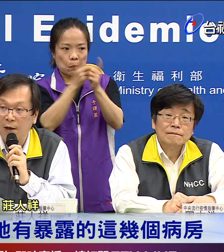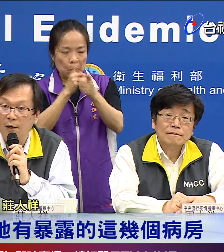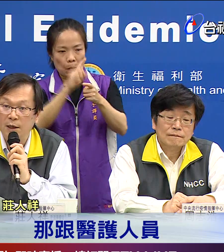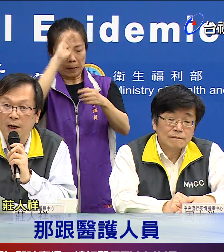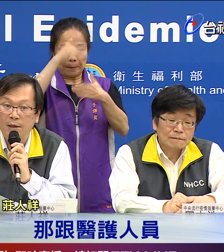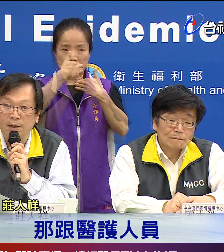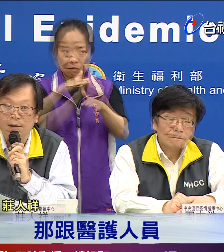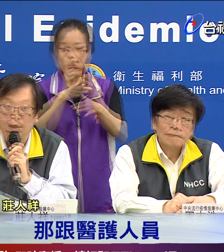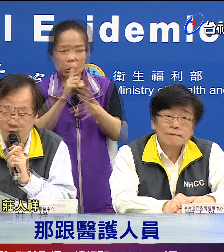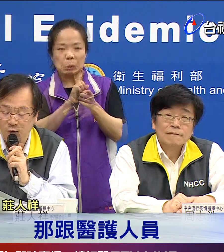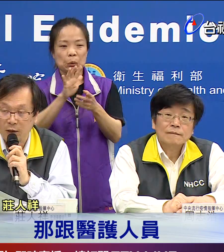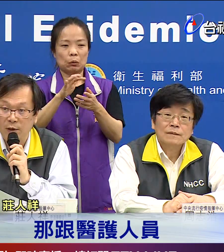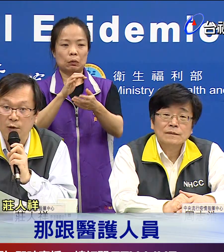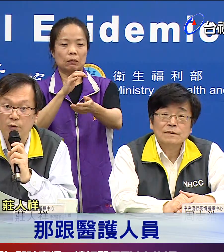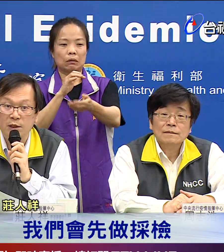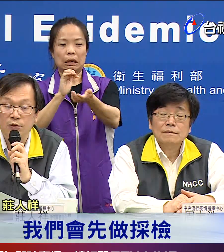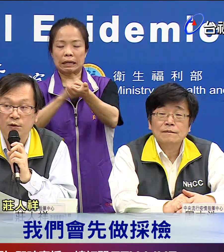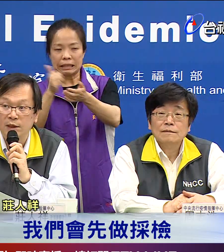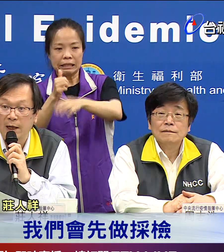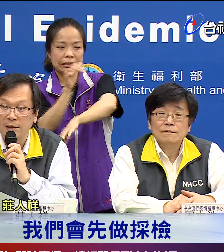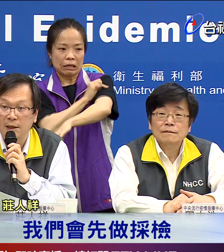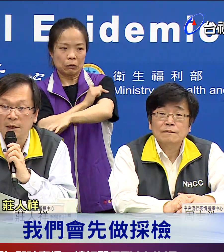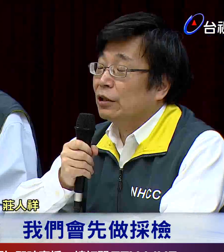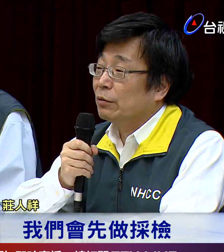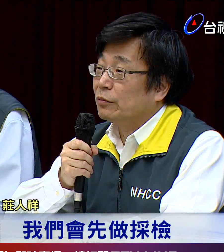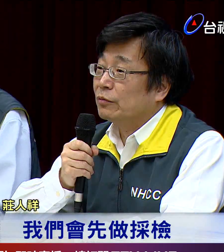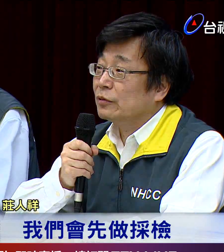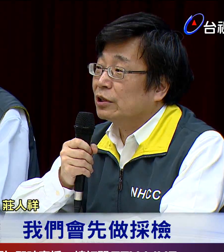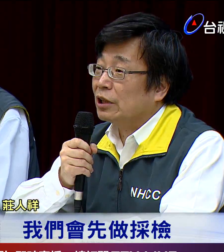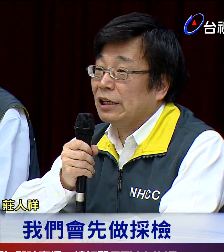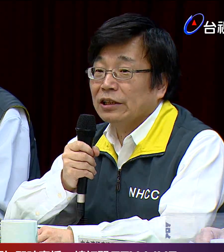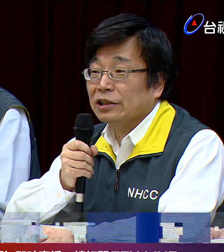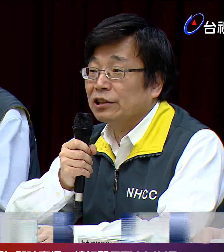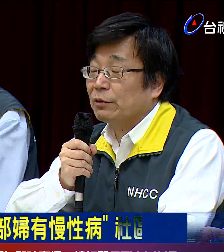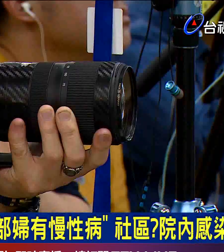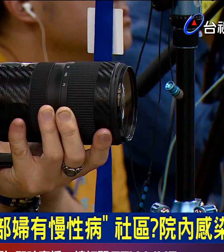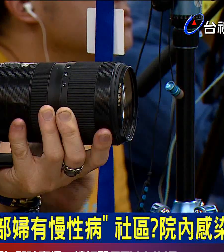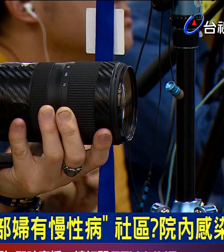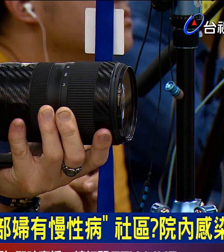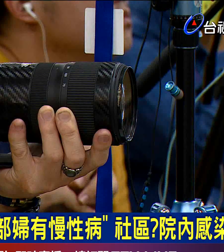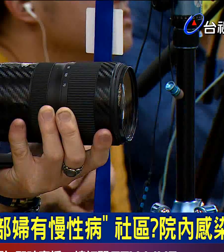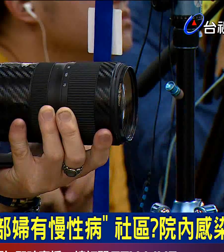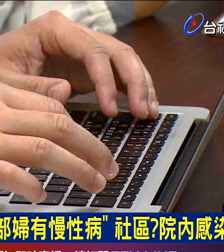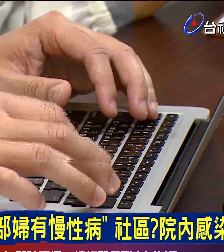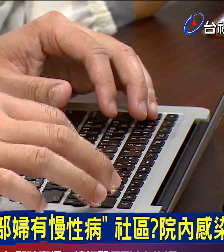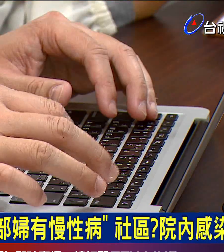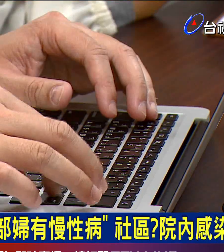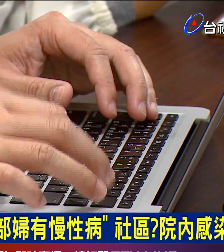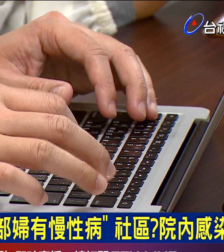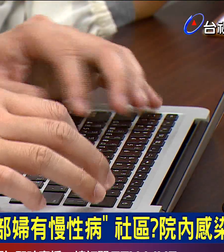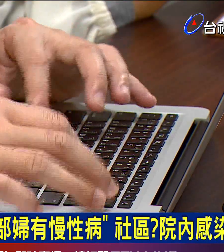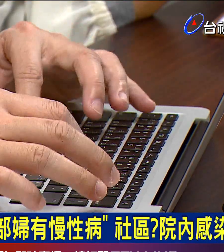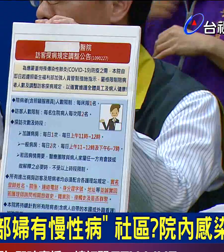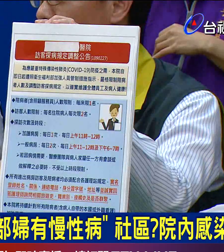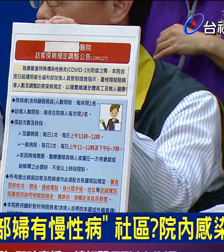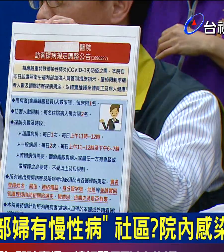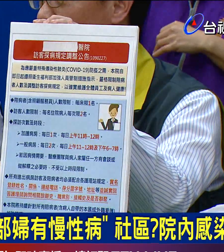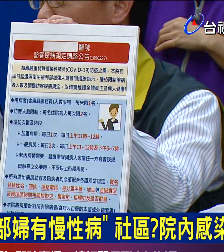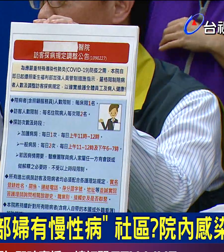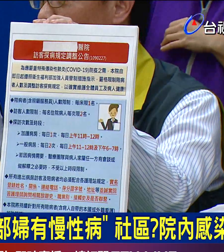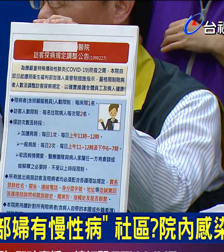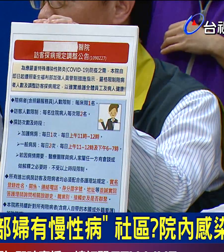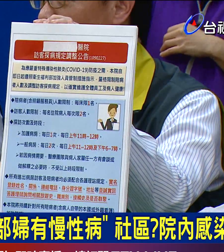病房那跟医护人员了，我们先做裁剪。 平常没有出门，也没有出国，第34例又出现不明感染